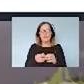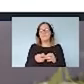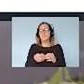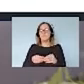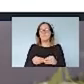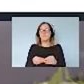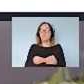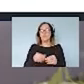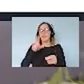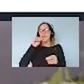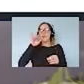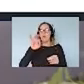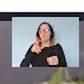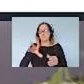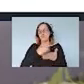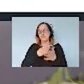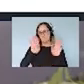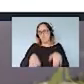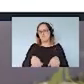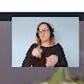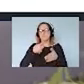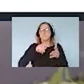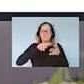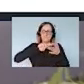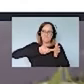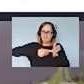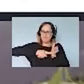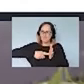czy nawet z Lego, które też już pozwala, żeby kodować nie tylko